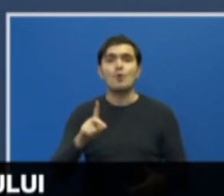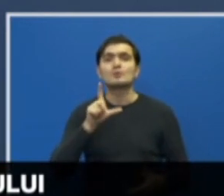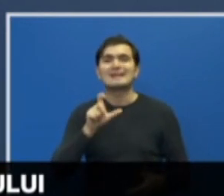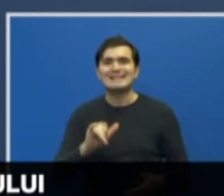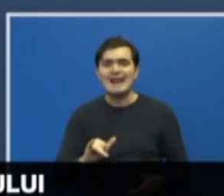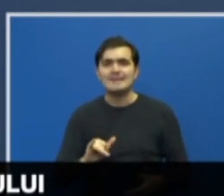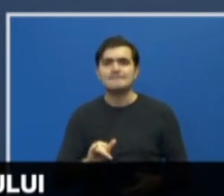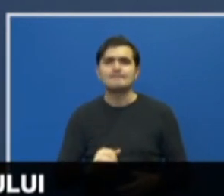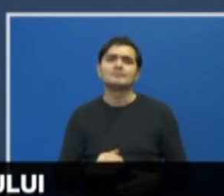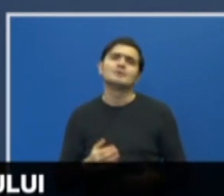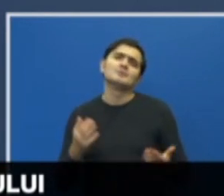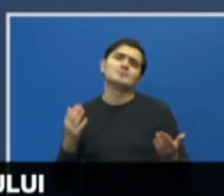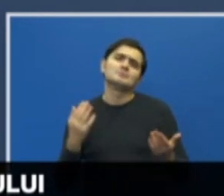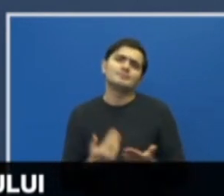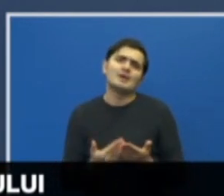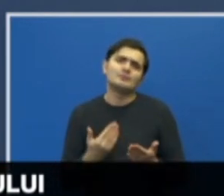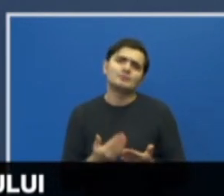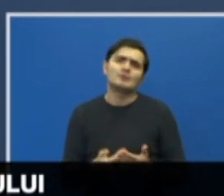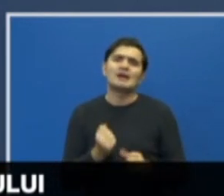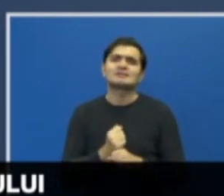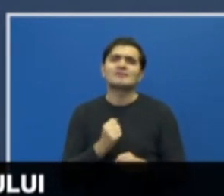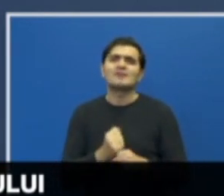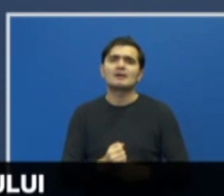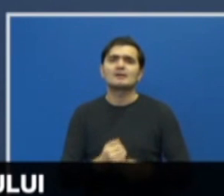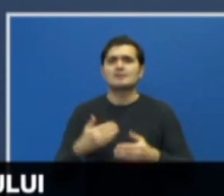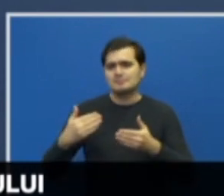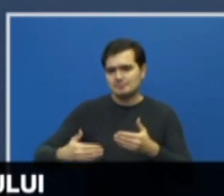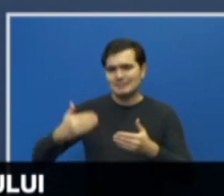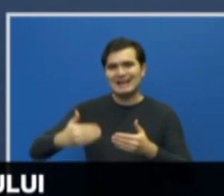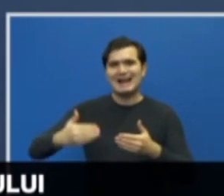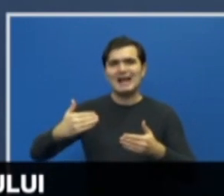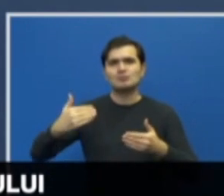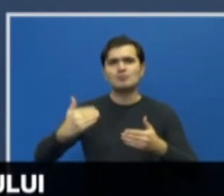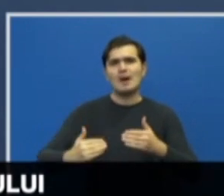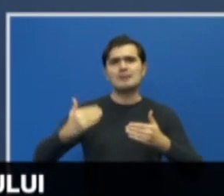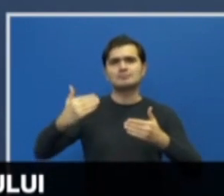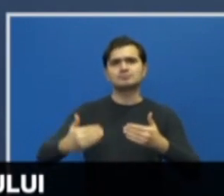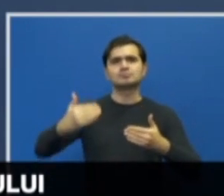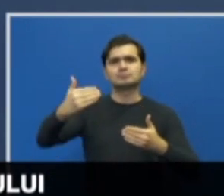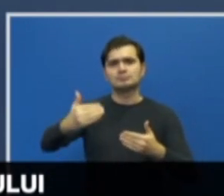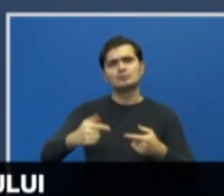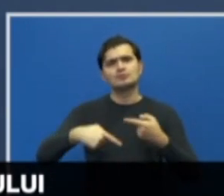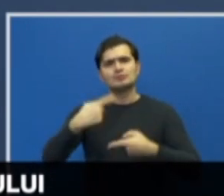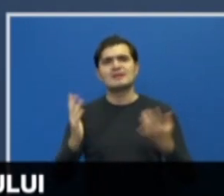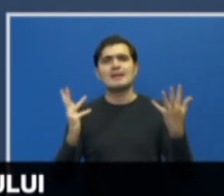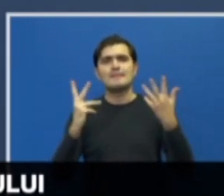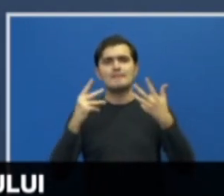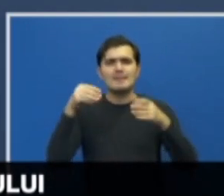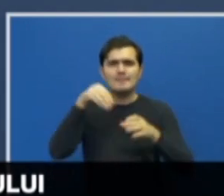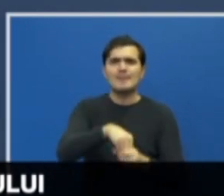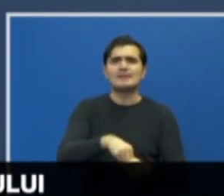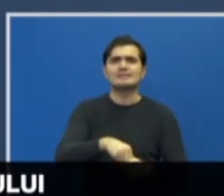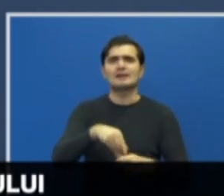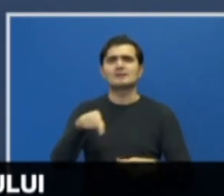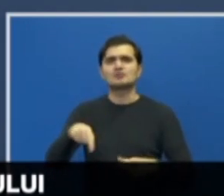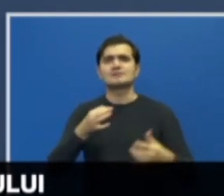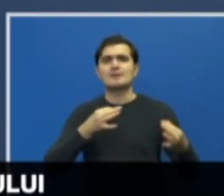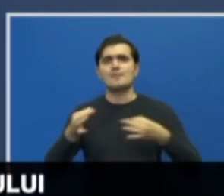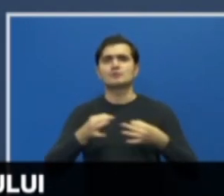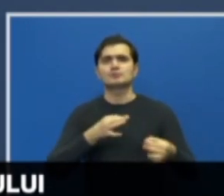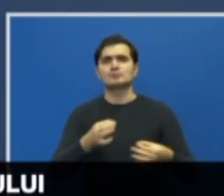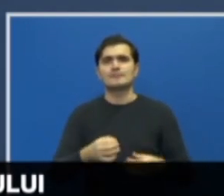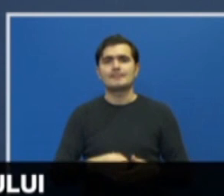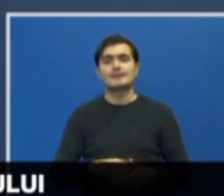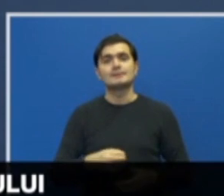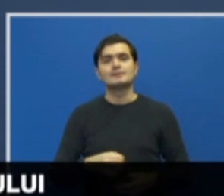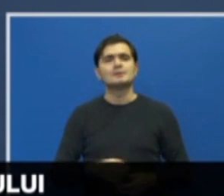încât se face gradual calculul și se implementează această măsură. Important